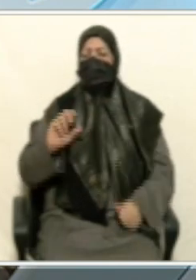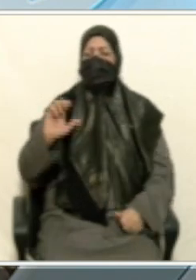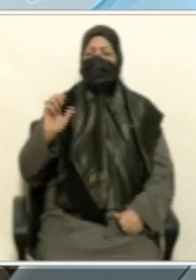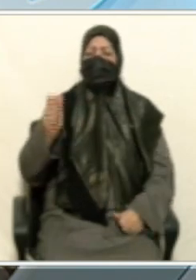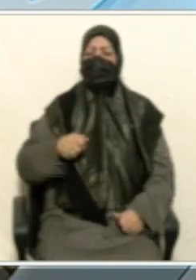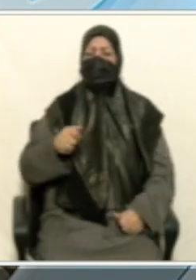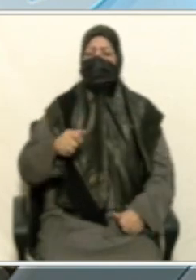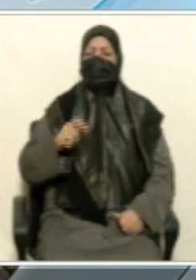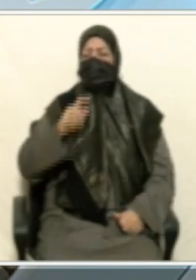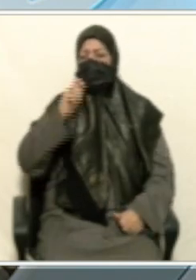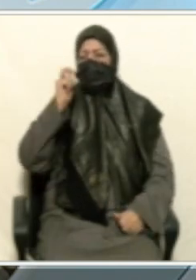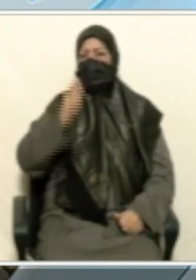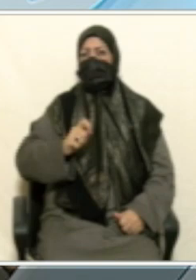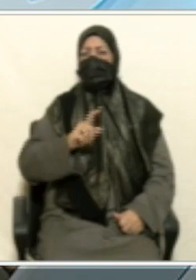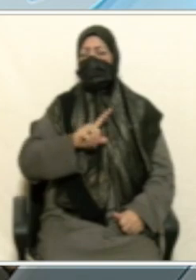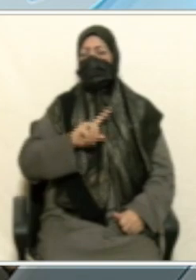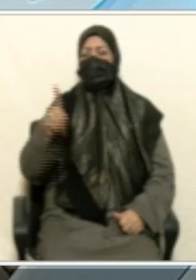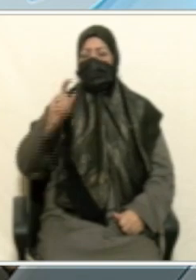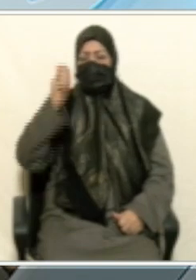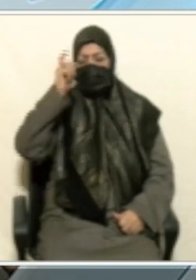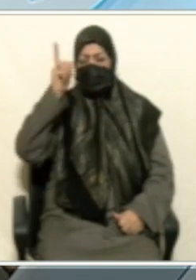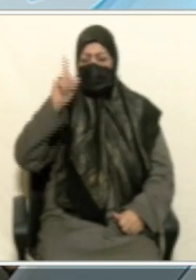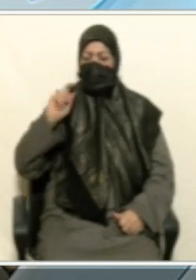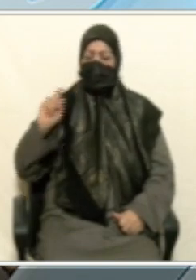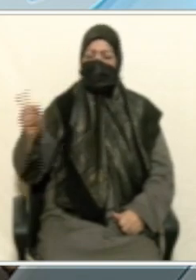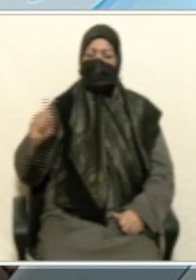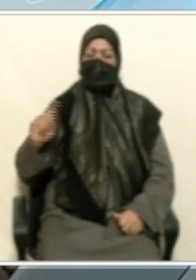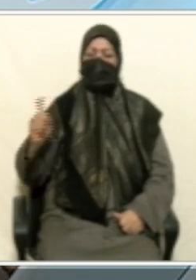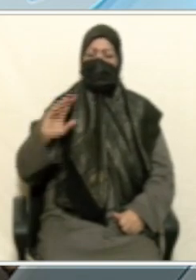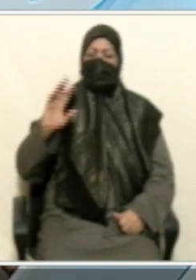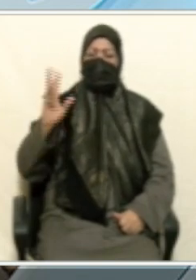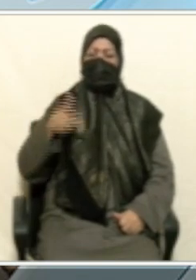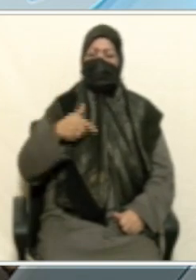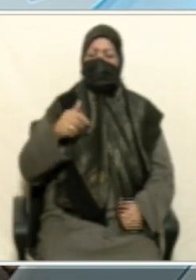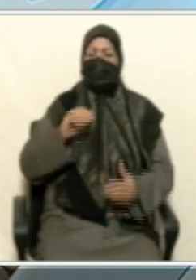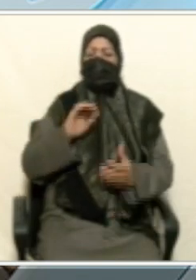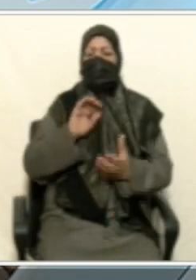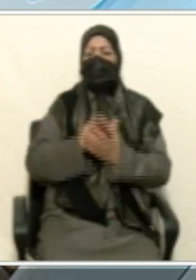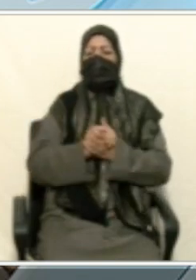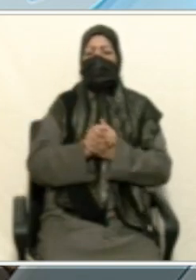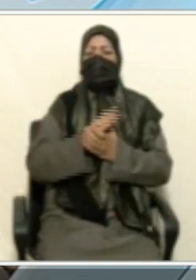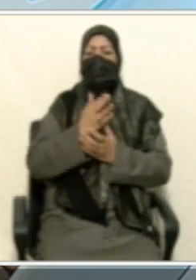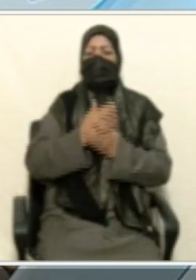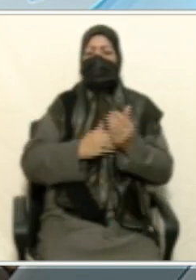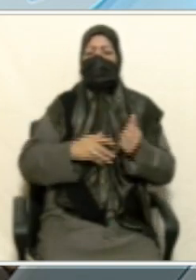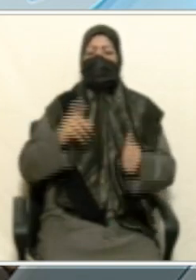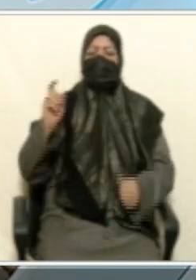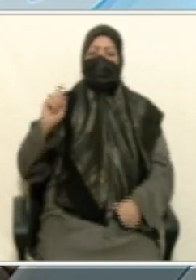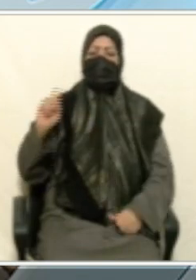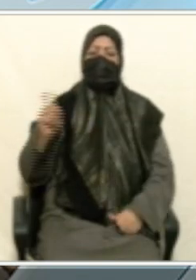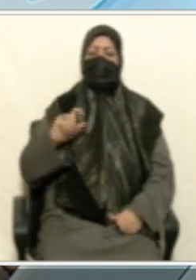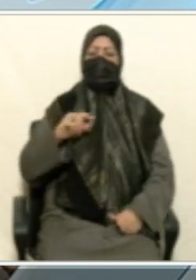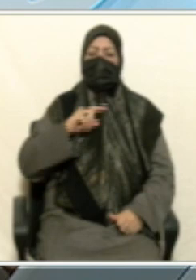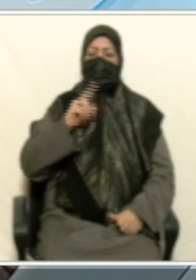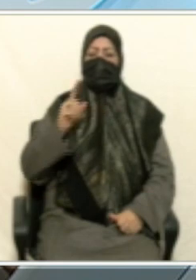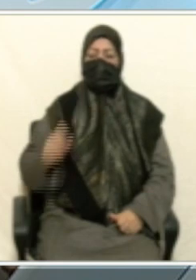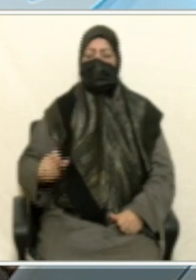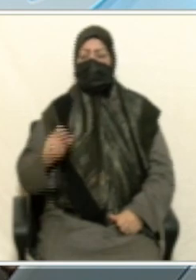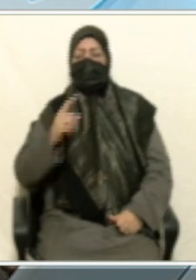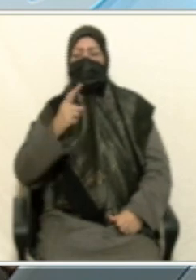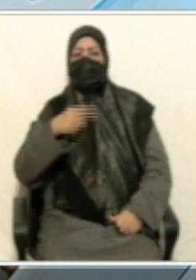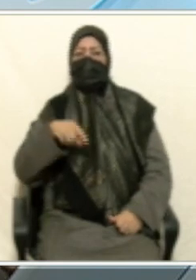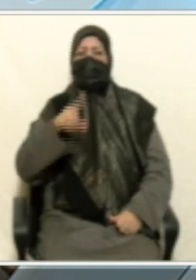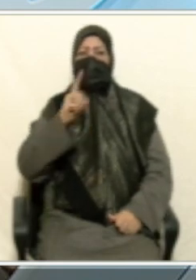كفار ويريدون من صاحب يريدون من ابنهم أن يكفر بالله، وإن جاهداك على أن تشرك بي ما ليس لك به سلطان